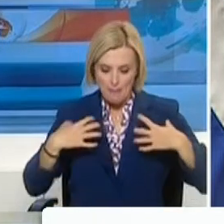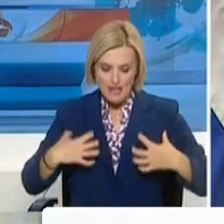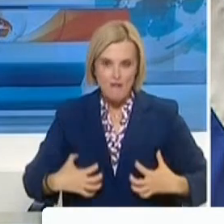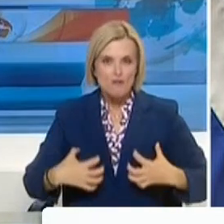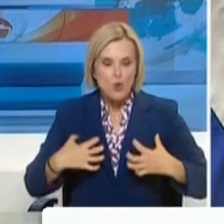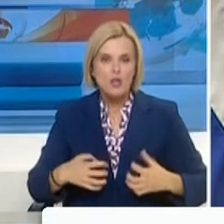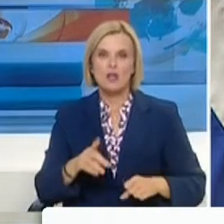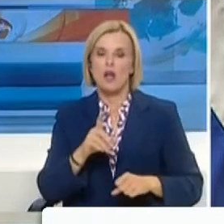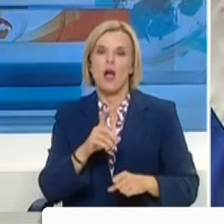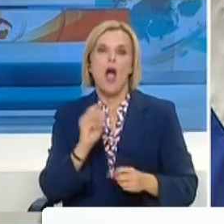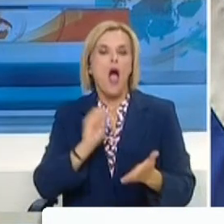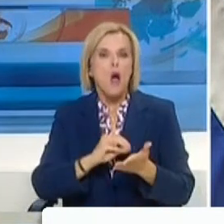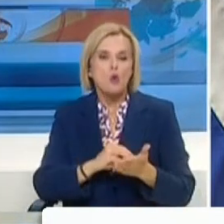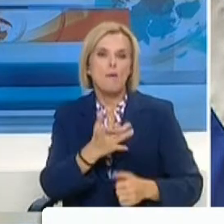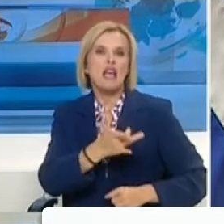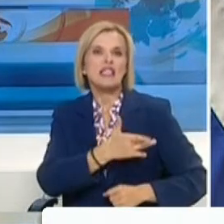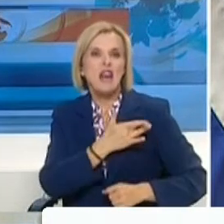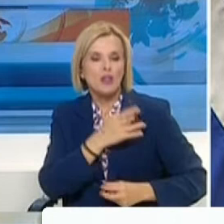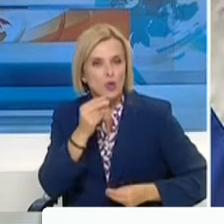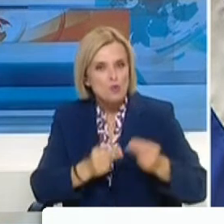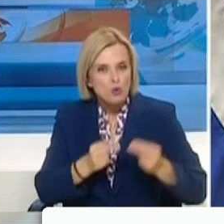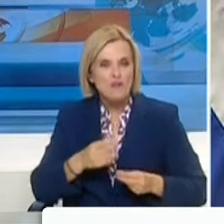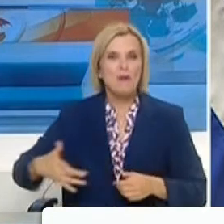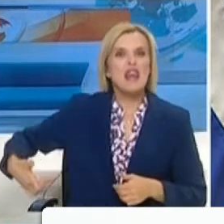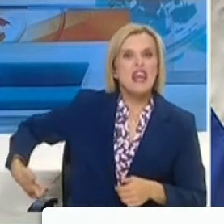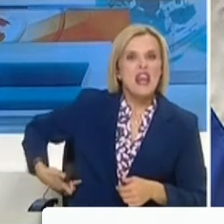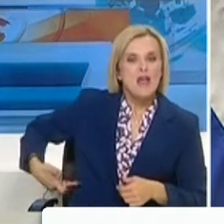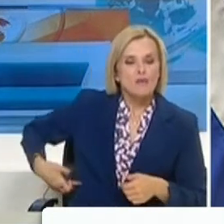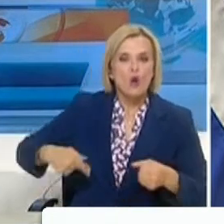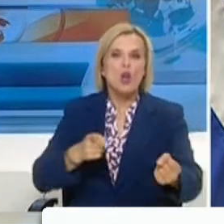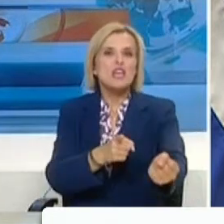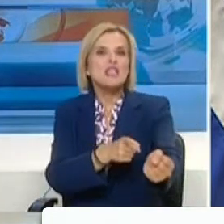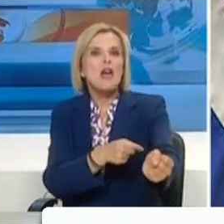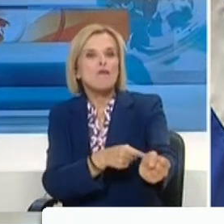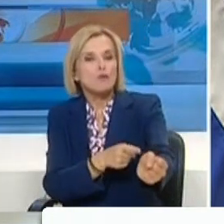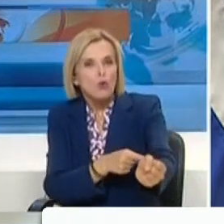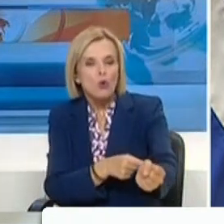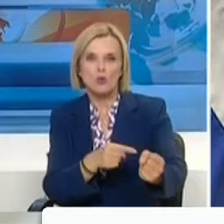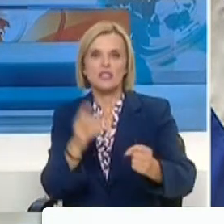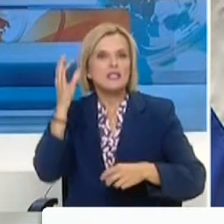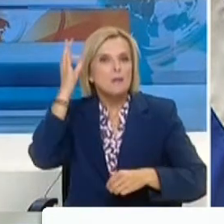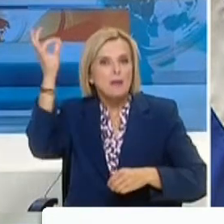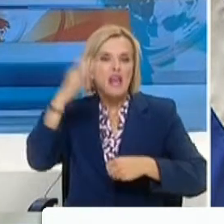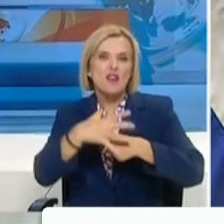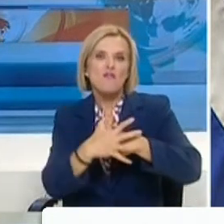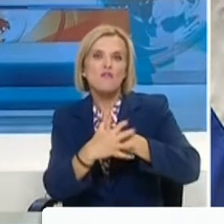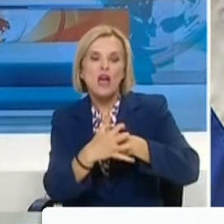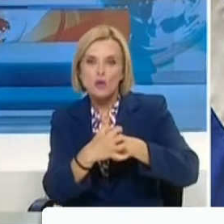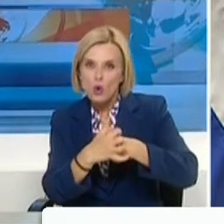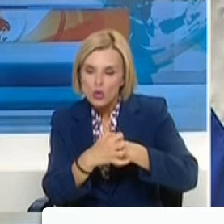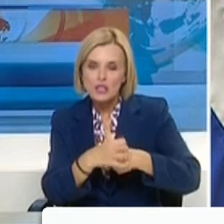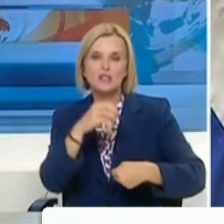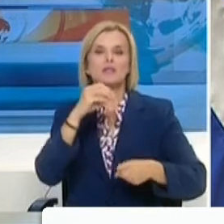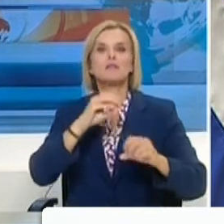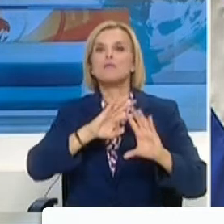επιπλοκές, νεφρολογικές επιπλοκές, θρομβώσεις, νευρολογικές εκδηλώσεις, πολύ σπάνια σοβαρά φλεγμονώδεις αντιδράσεις του